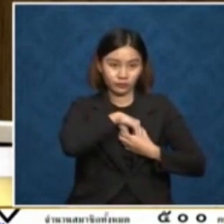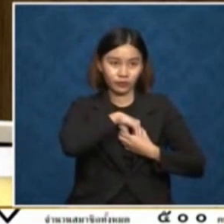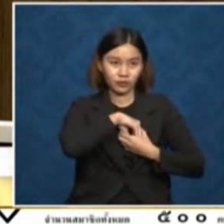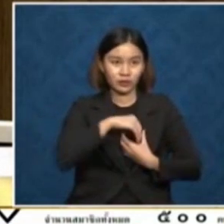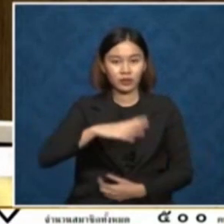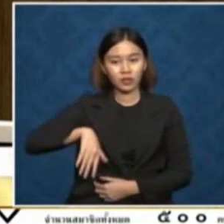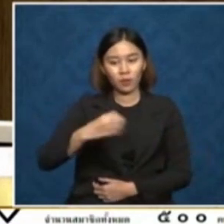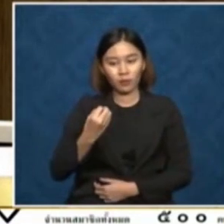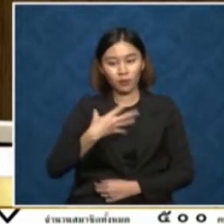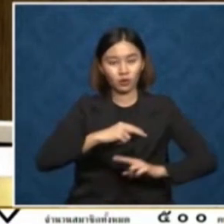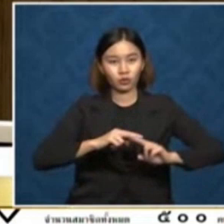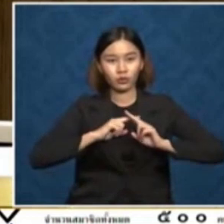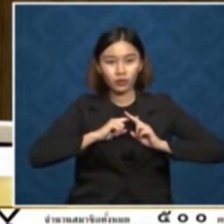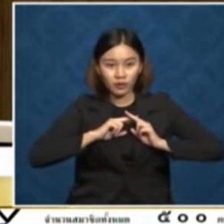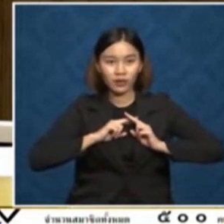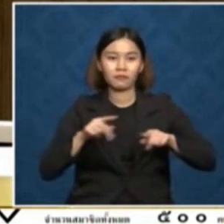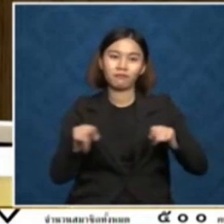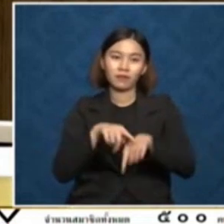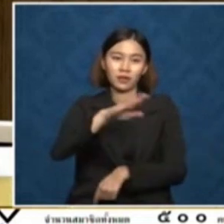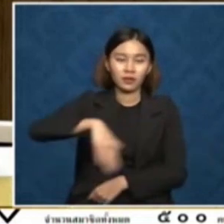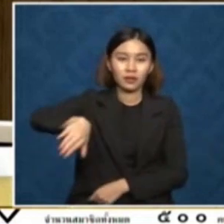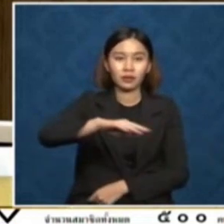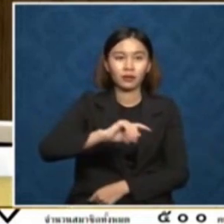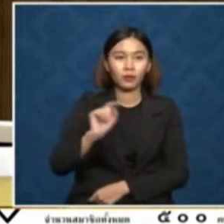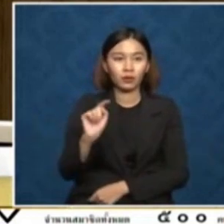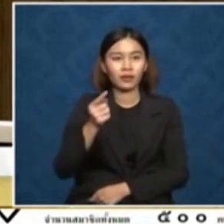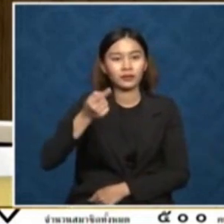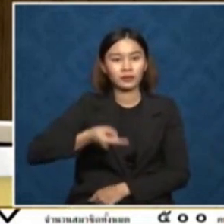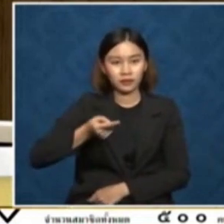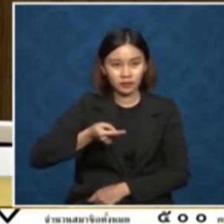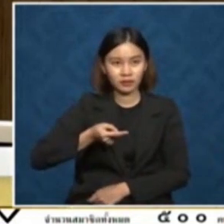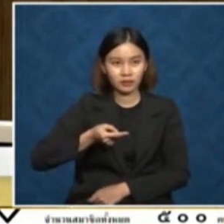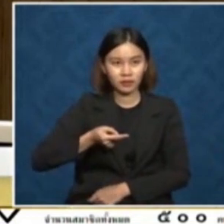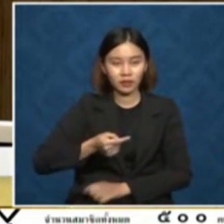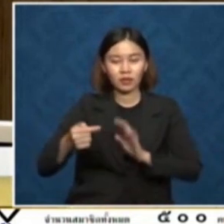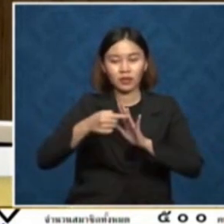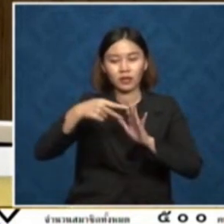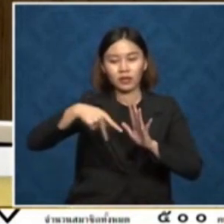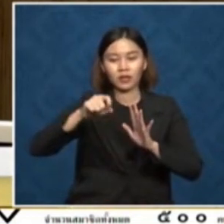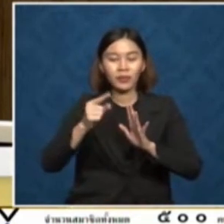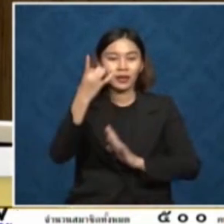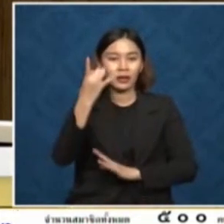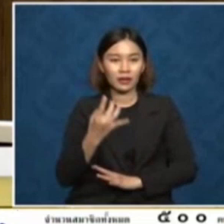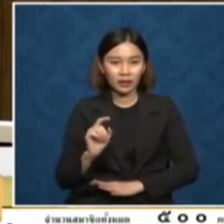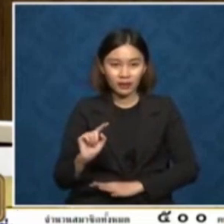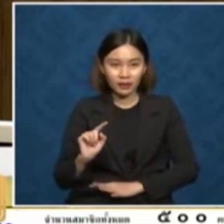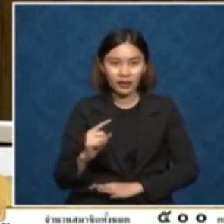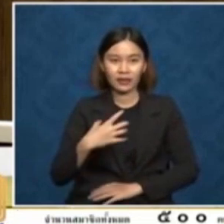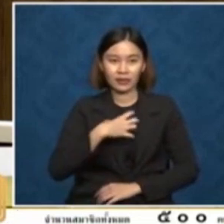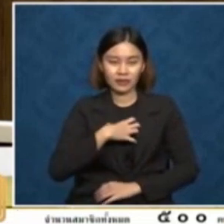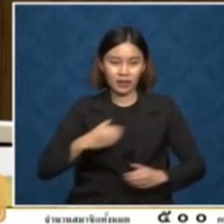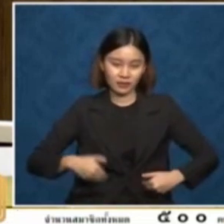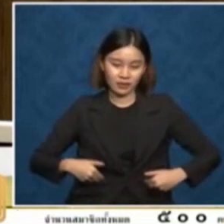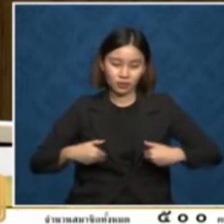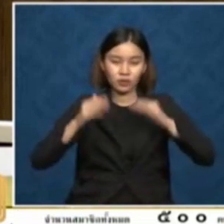ที่เขาจะบอกตนเองได้เหมือนกับพวกเรานะคะว่าจริงๆแล้วเขาเป็นเพศอะไรและอย